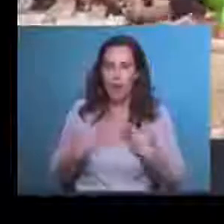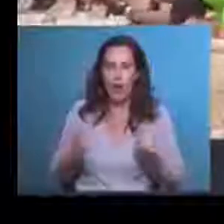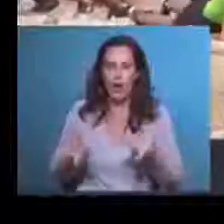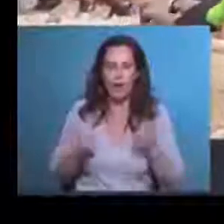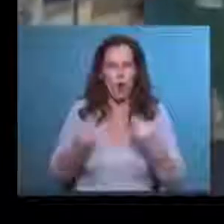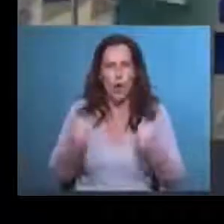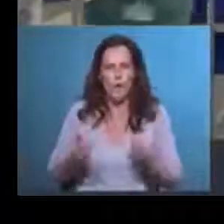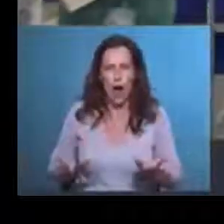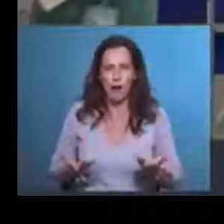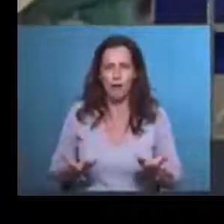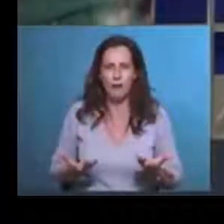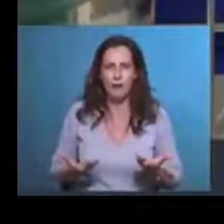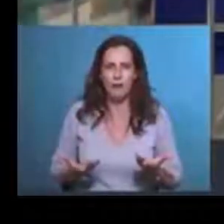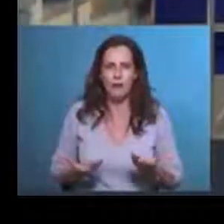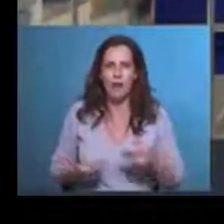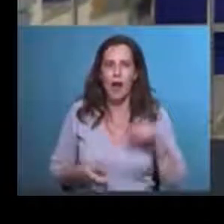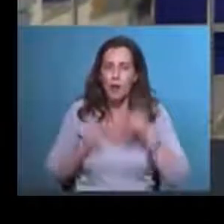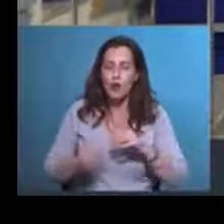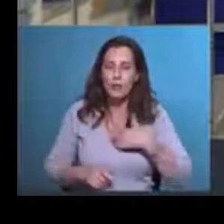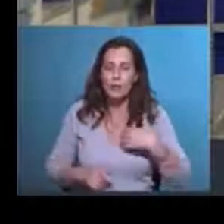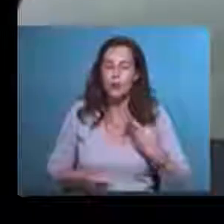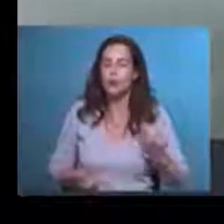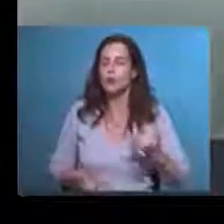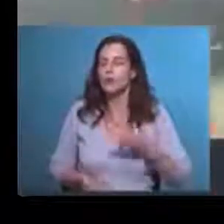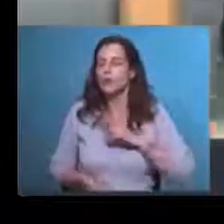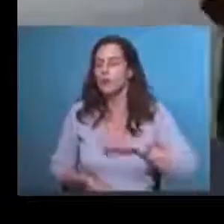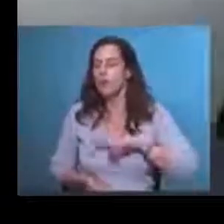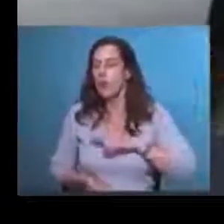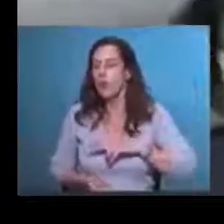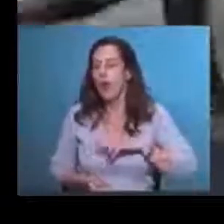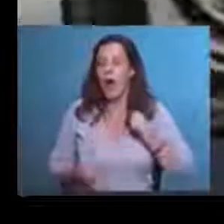אלטרנטיבה טובה, כלומר החבר'ה האלה שהיו נפצעים היו סובלים מנכות.